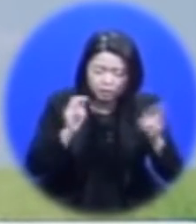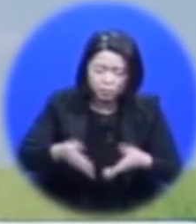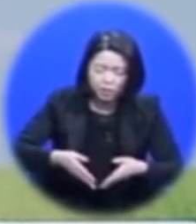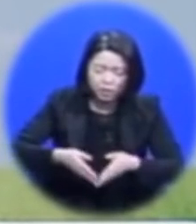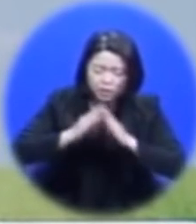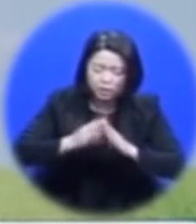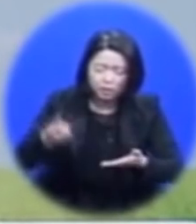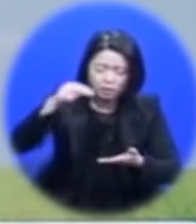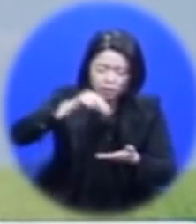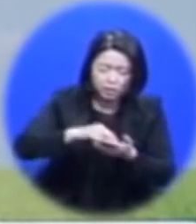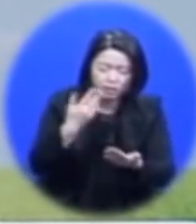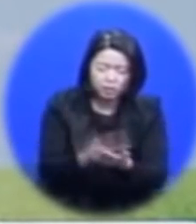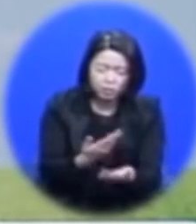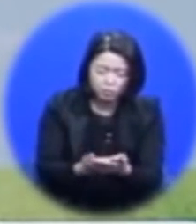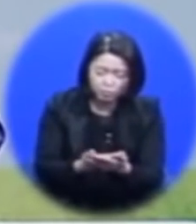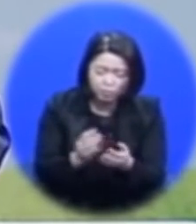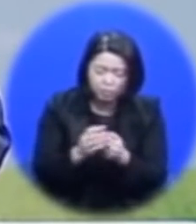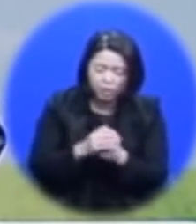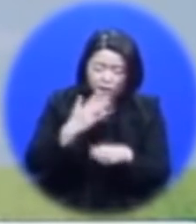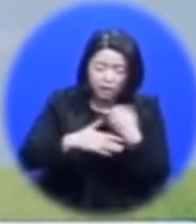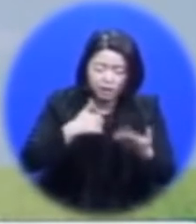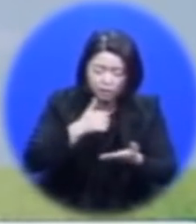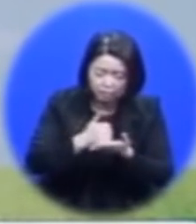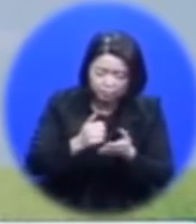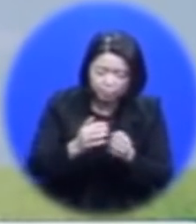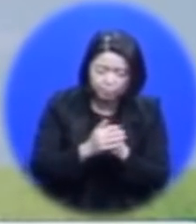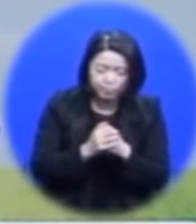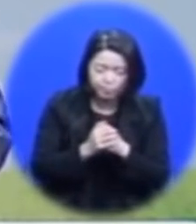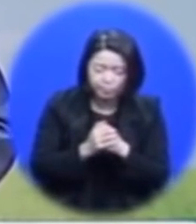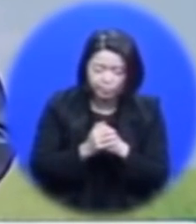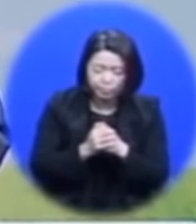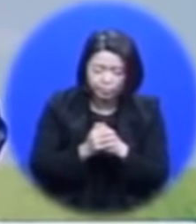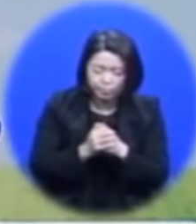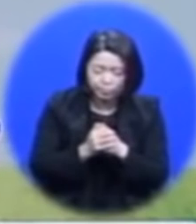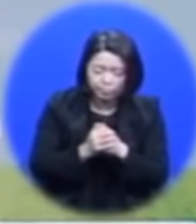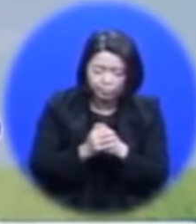일어나게 해 주옵소서. 하나님,